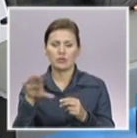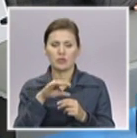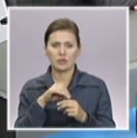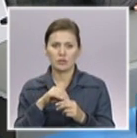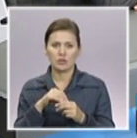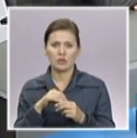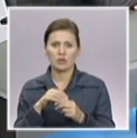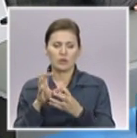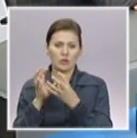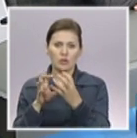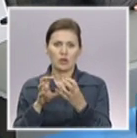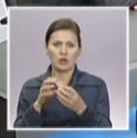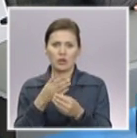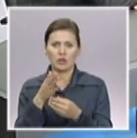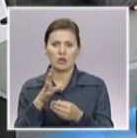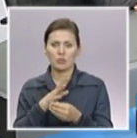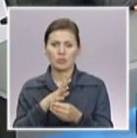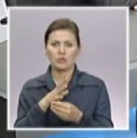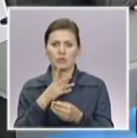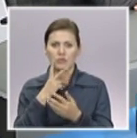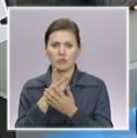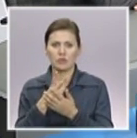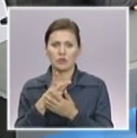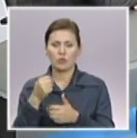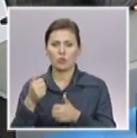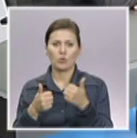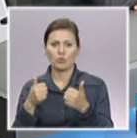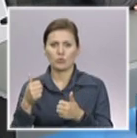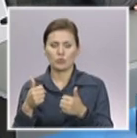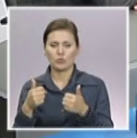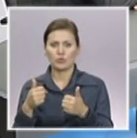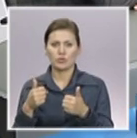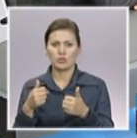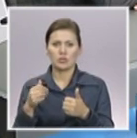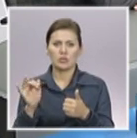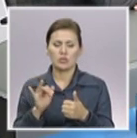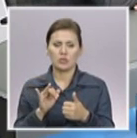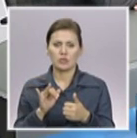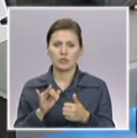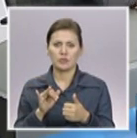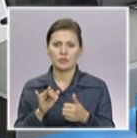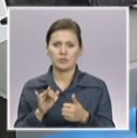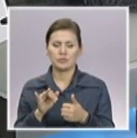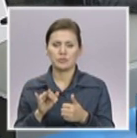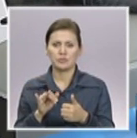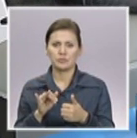маршруты они выставлялись на конкурс. И